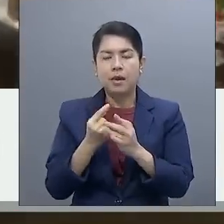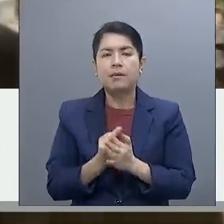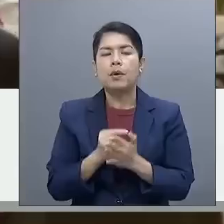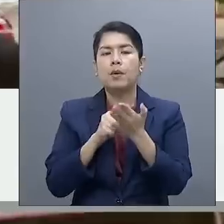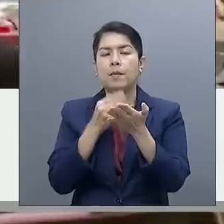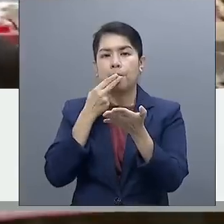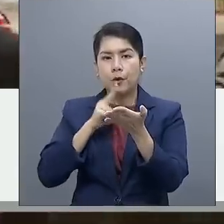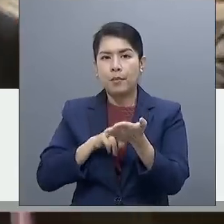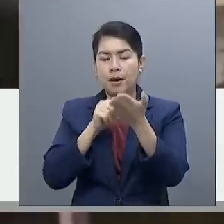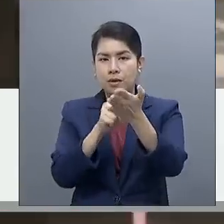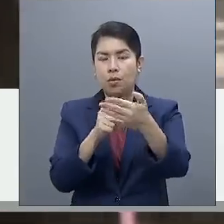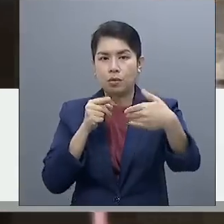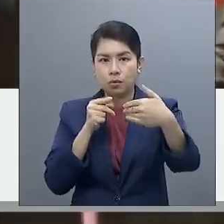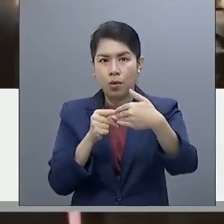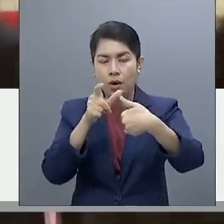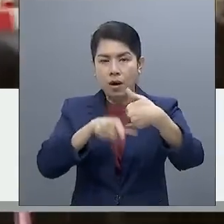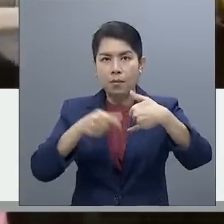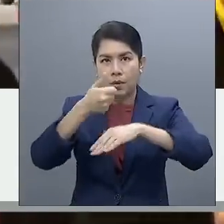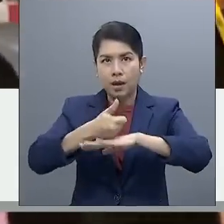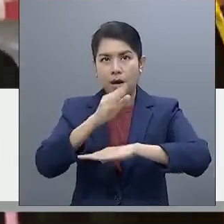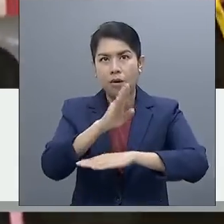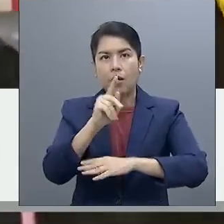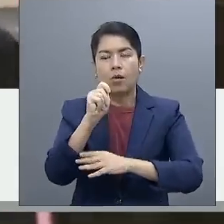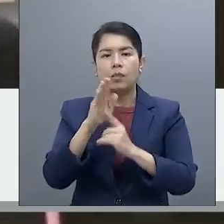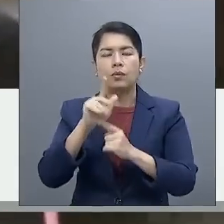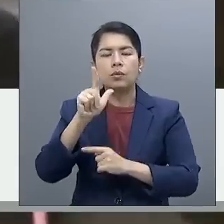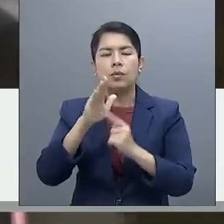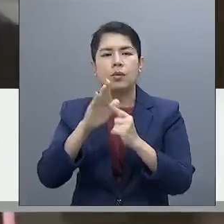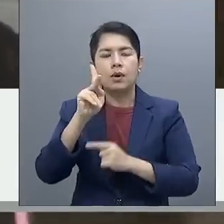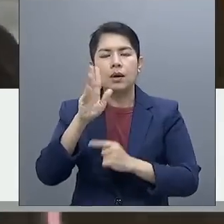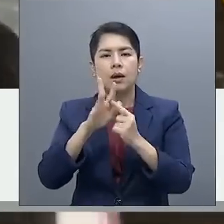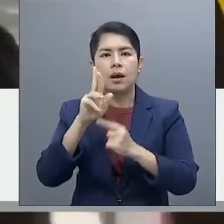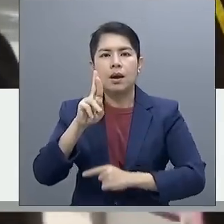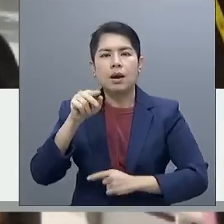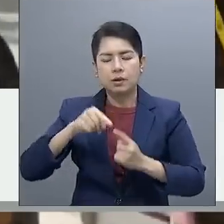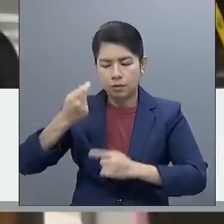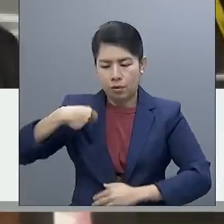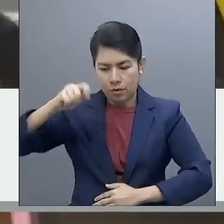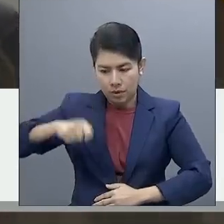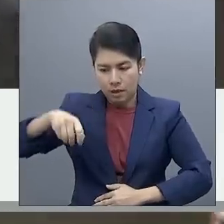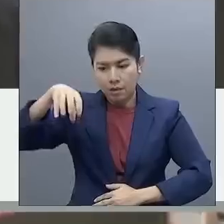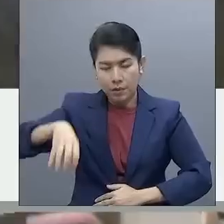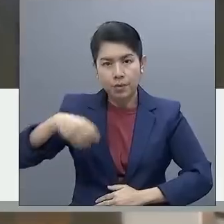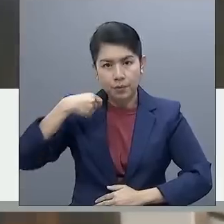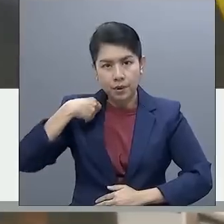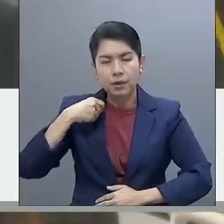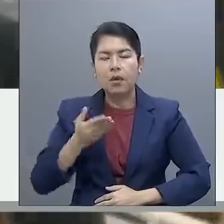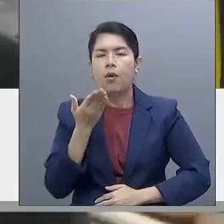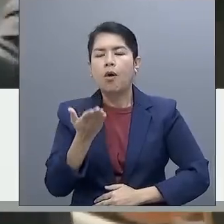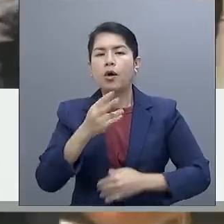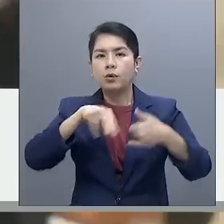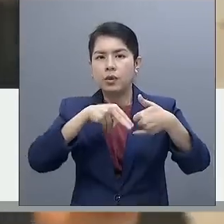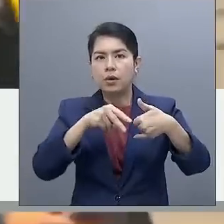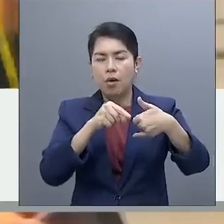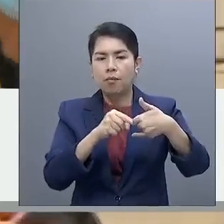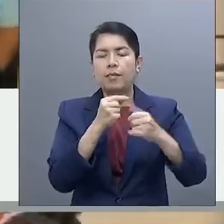การศาลยุติธรรมให้ตรวจสอบวินัยผู้พิพากษาศาลอาญาผู้ที่เร่งรัดคดีอาญามาตรา112ซึ่